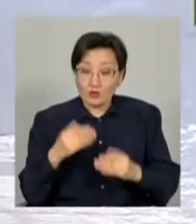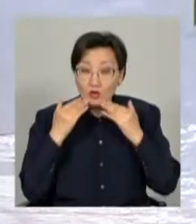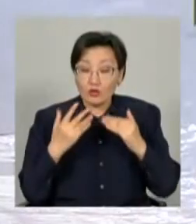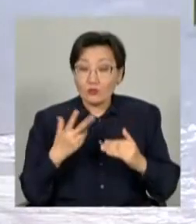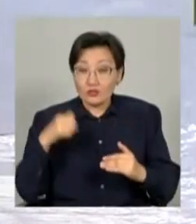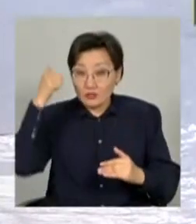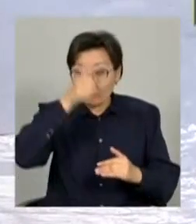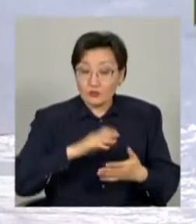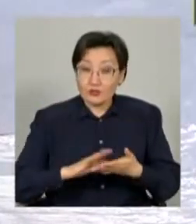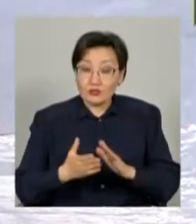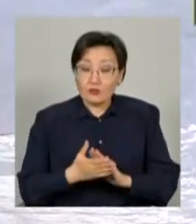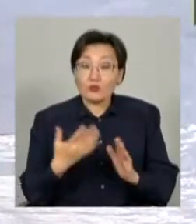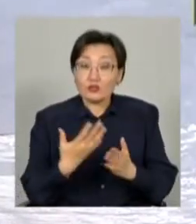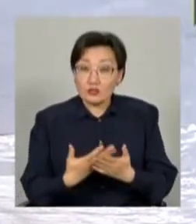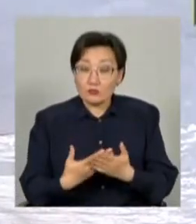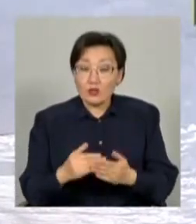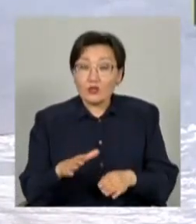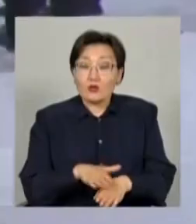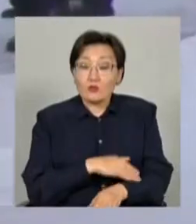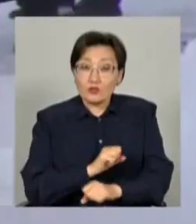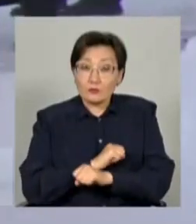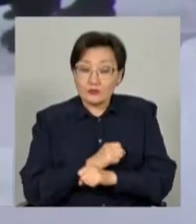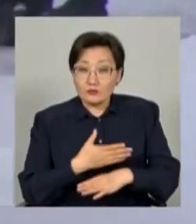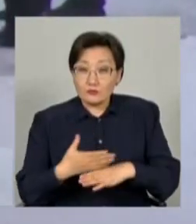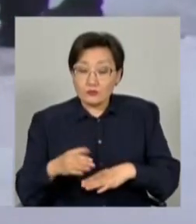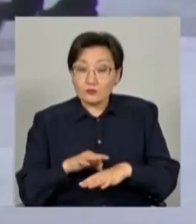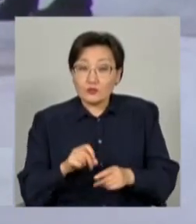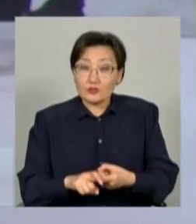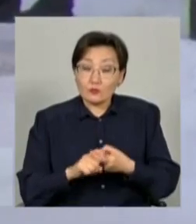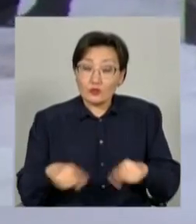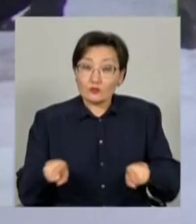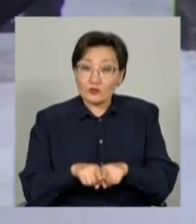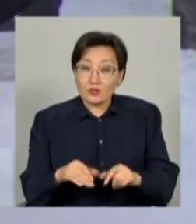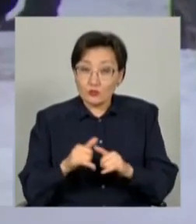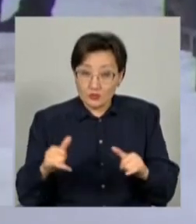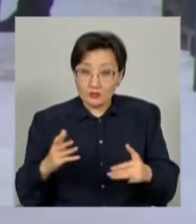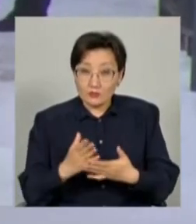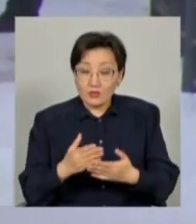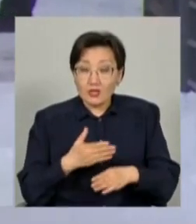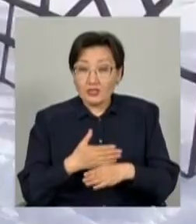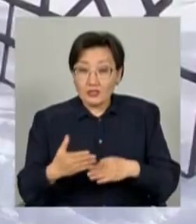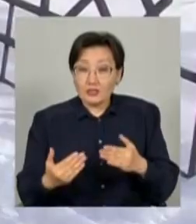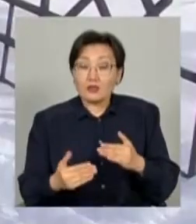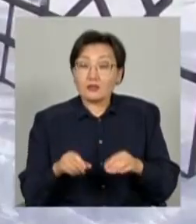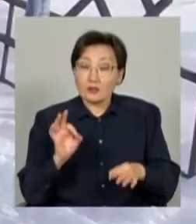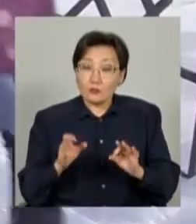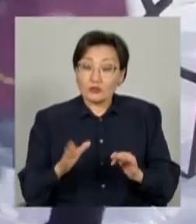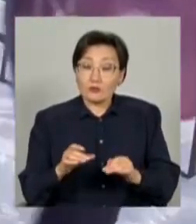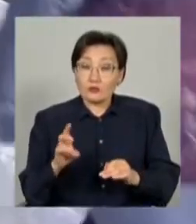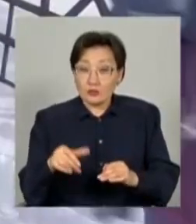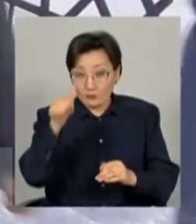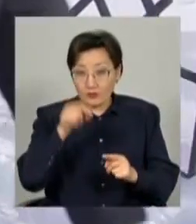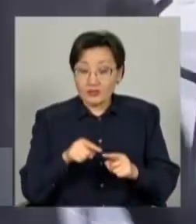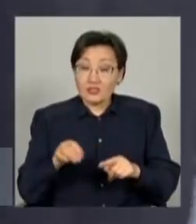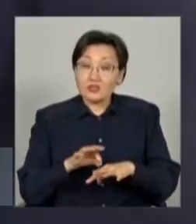Соңғы 3 жылдағы жағдай көрсеткендей, ұзақ демалыстан кейін дертті жұқтыру осылайша өседі екен. Кейін қайта қалпына түседі. Қараша айынан бері